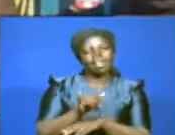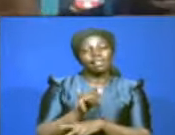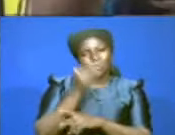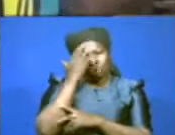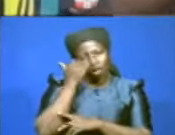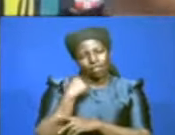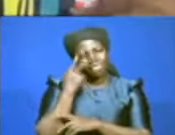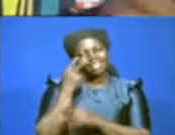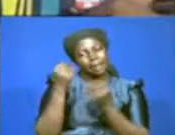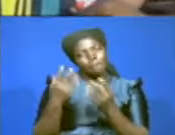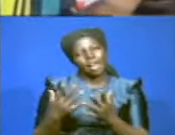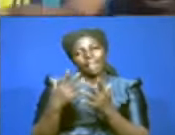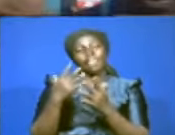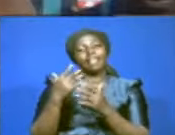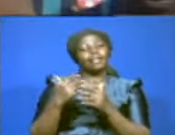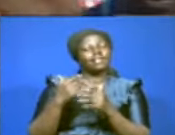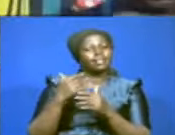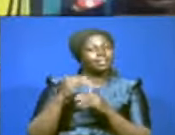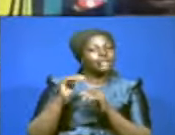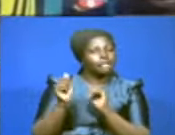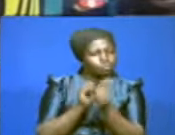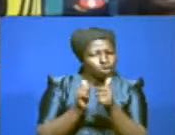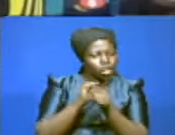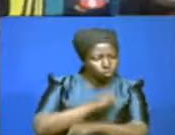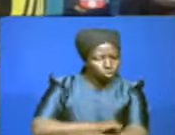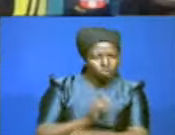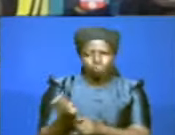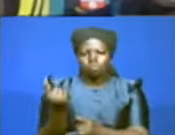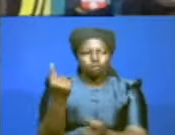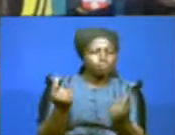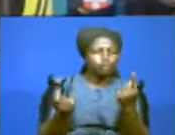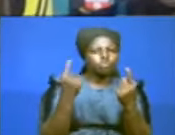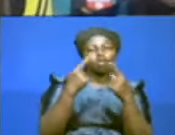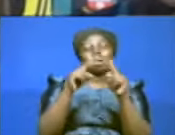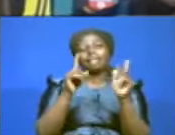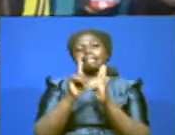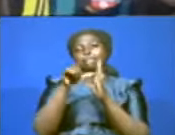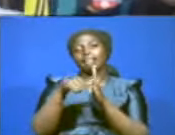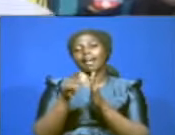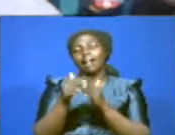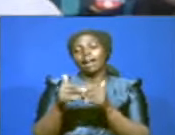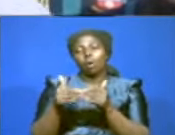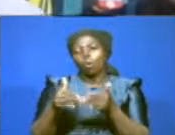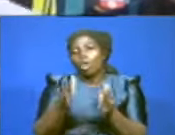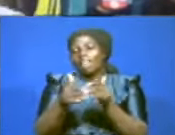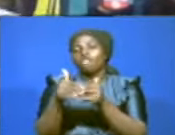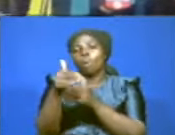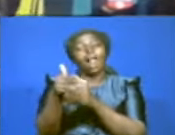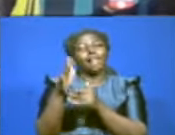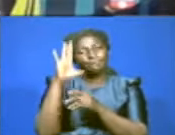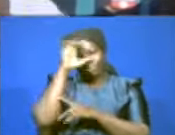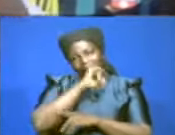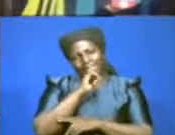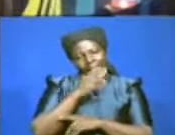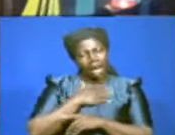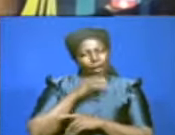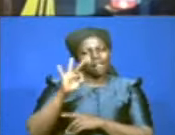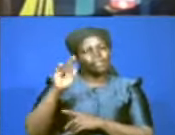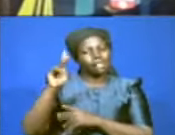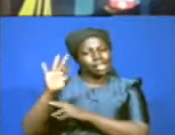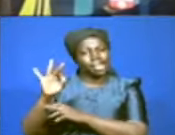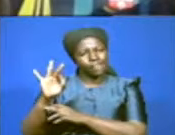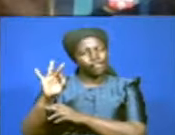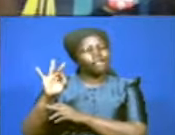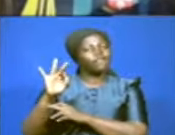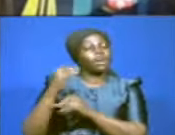but then kuna mwelekeo inakosekana. Our body FKF inafanya shughuli lakini kuna mahali bado haijafika sababu ya uwezo,